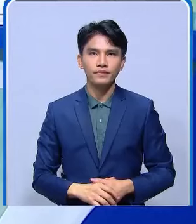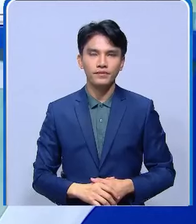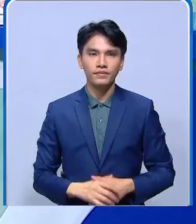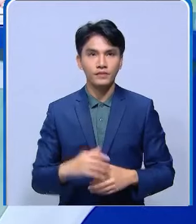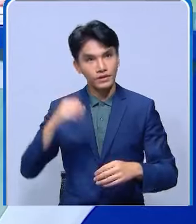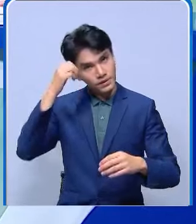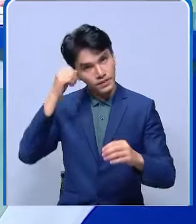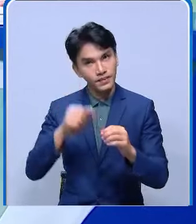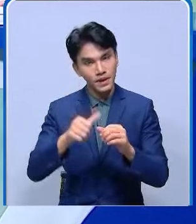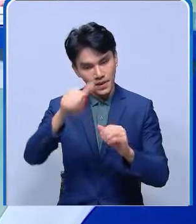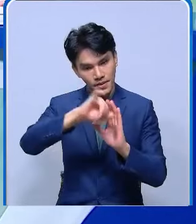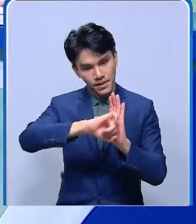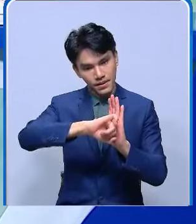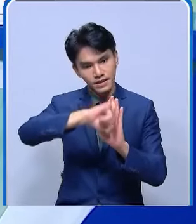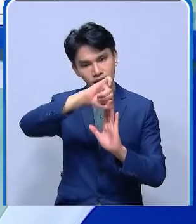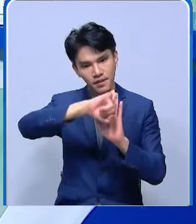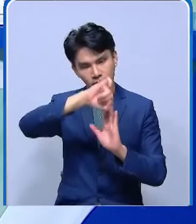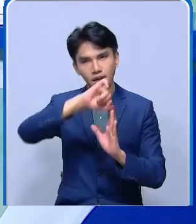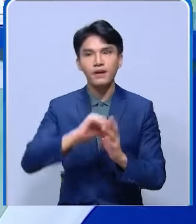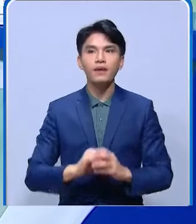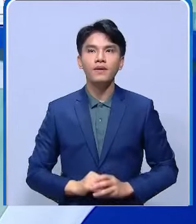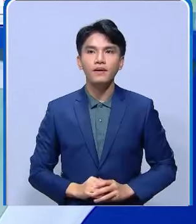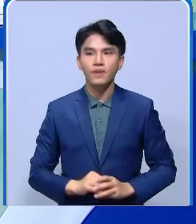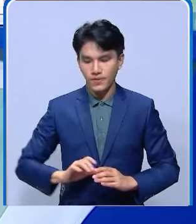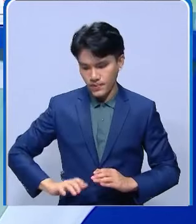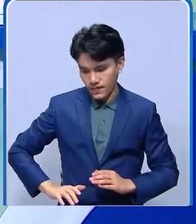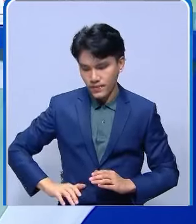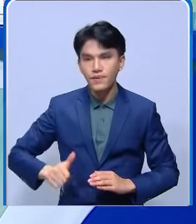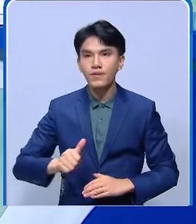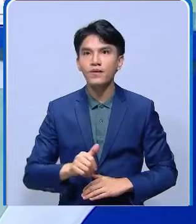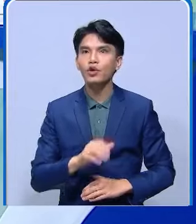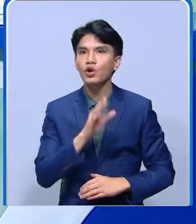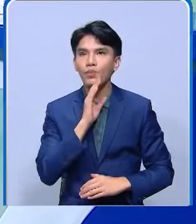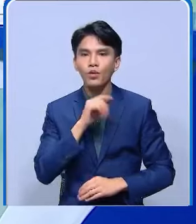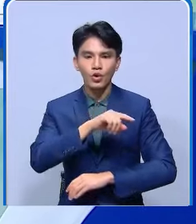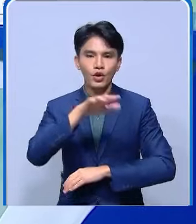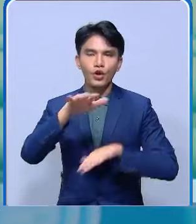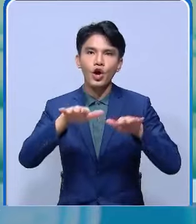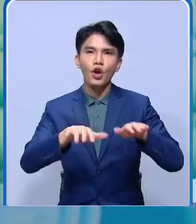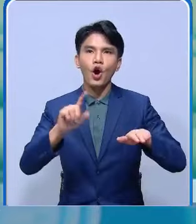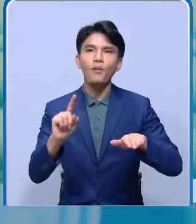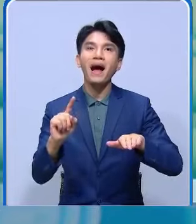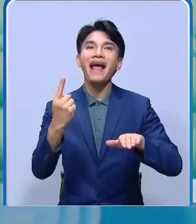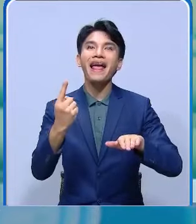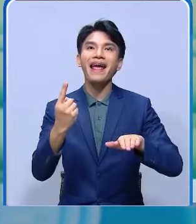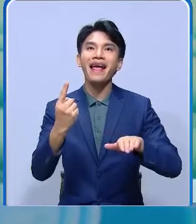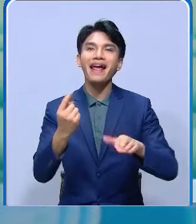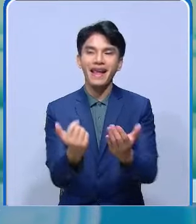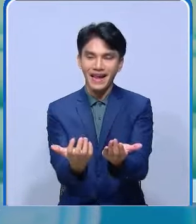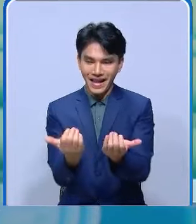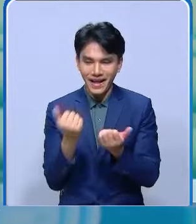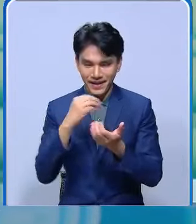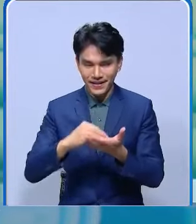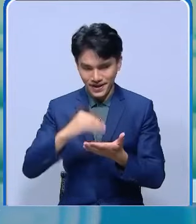ยังจำได้มั้ยเชียงใหม่คดีของพี่เตี้ยมชหมาที่ถ้าเกิดว่ามีเทศกาลรับน้องขึ้นดอยมีกิจกรรมเจ้าเตี้ยนี่ก็คือก็จะ